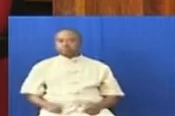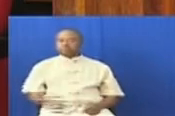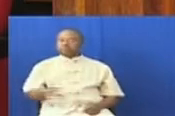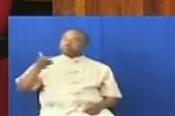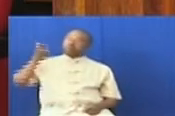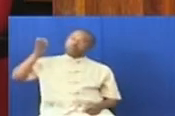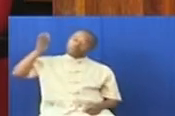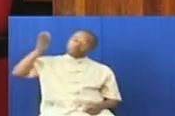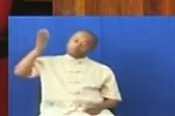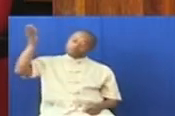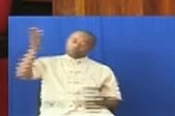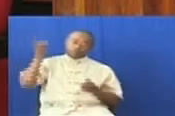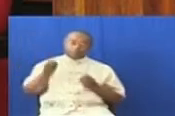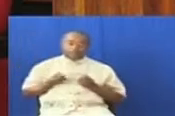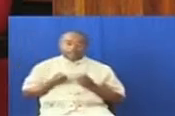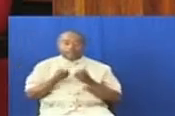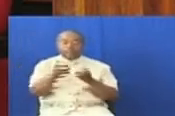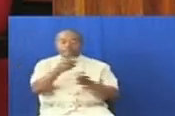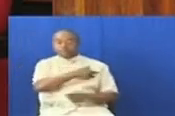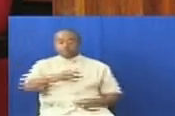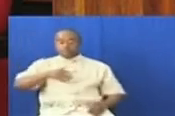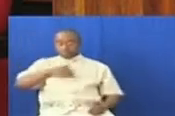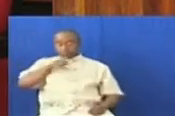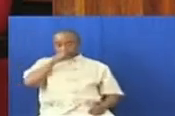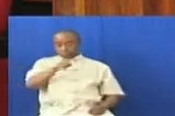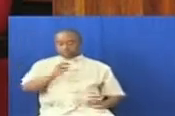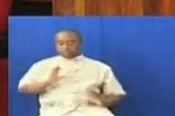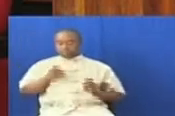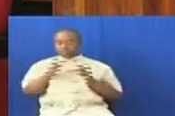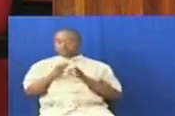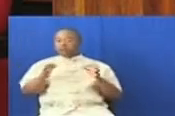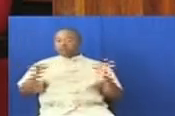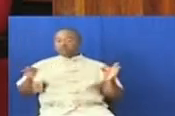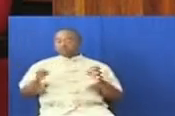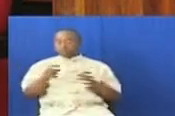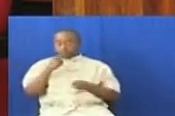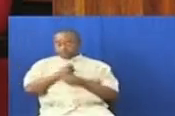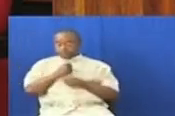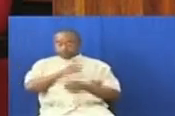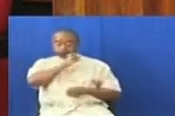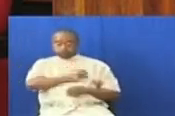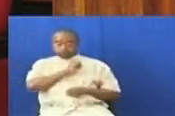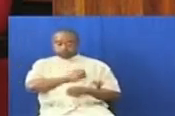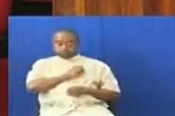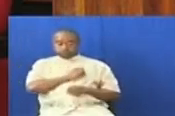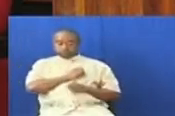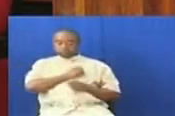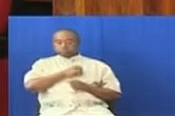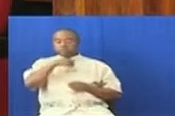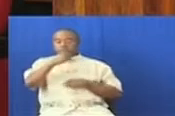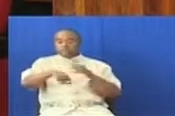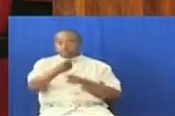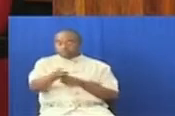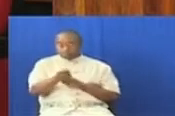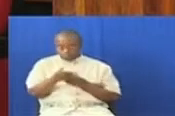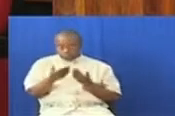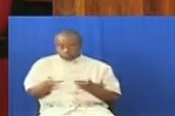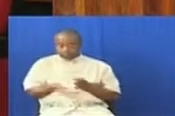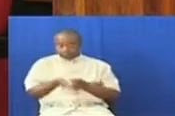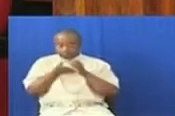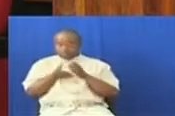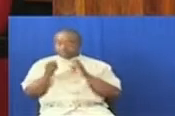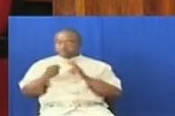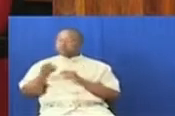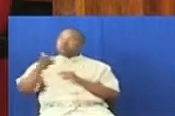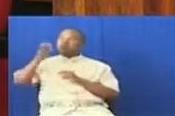Mungu ampe maisha marefu, afanye kazi kwa uvumilivu ili aendelee kututumikia kama mpango wa Mwenyezi